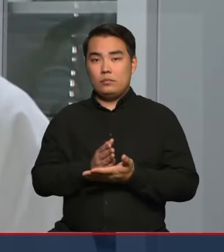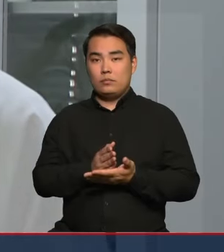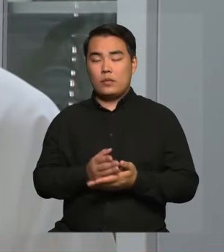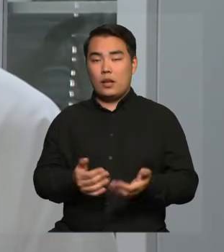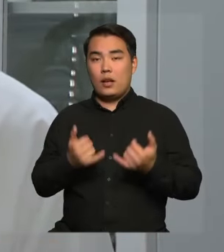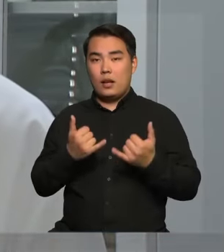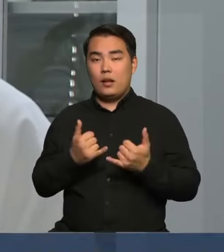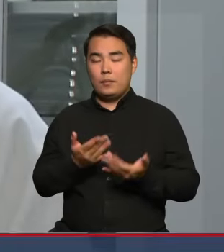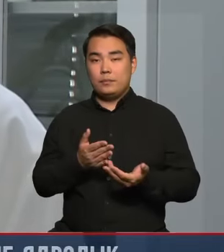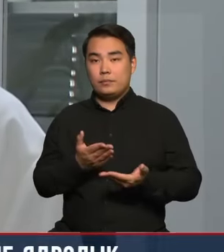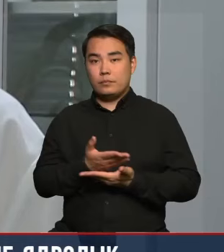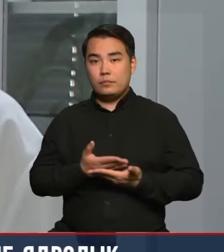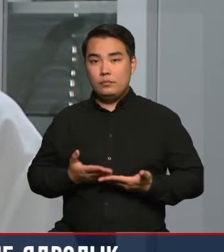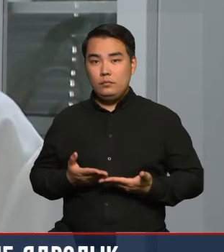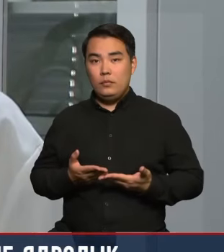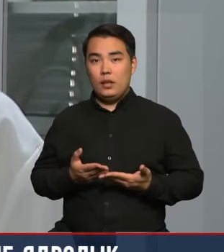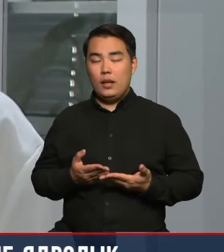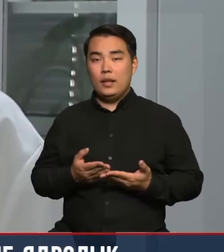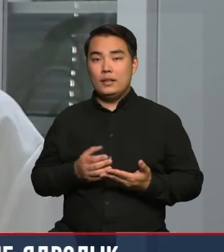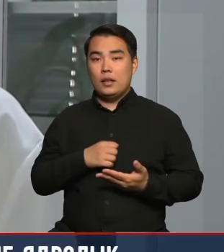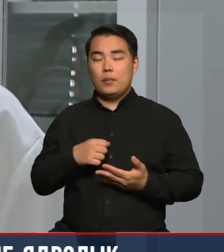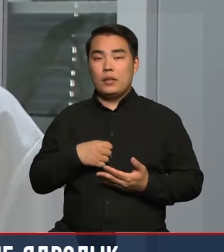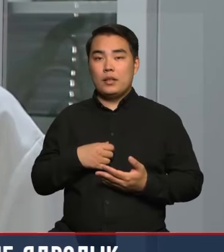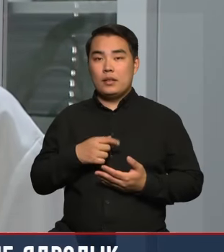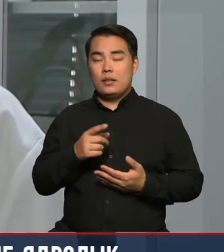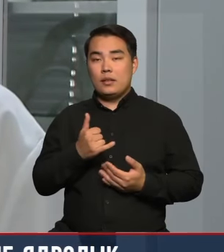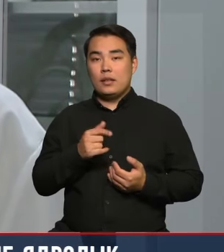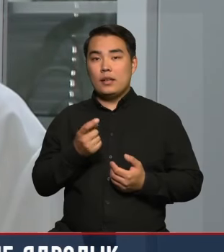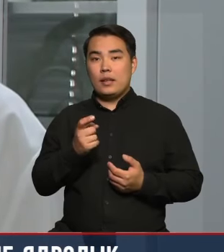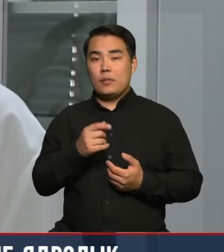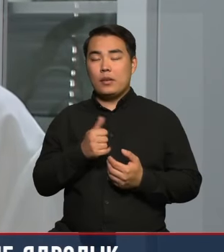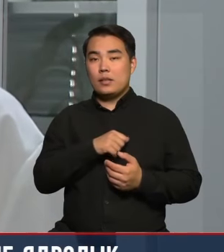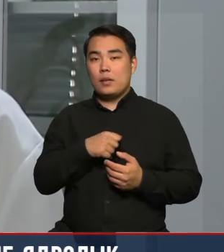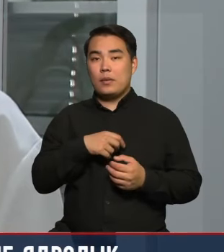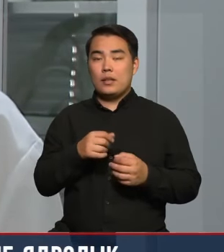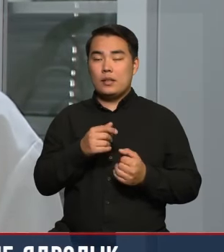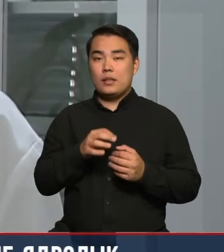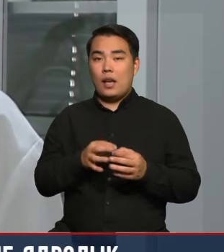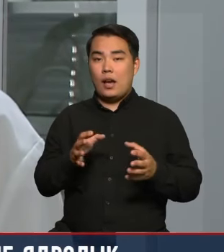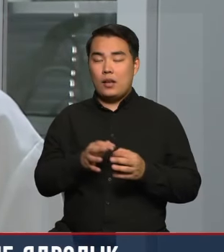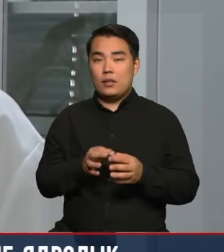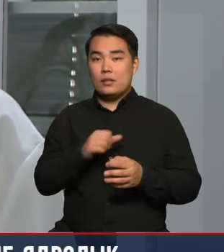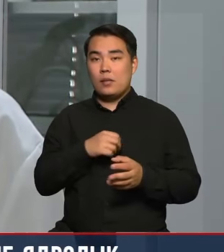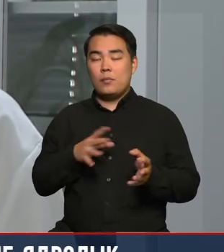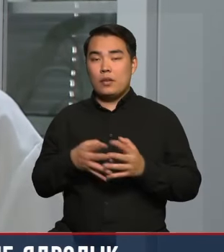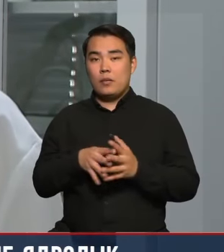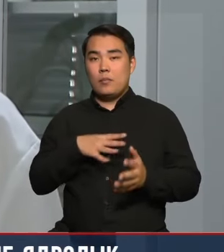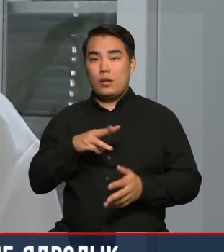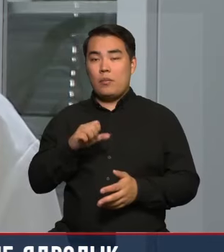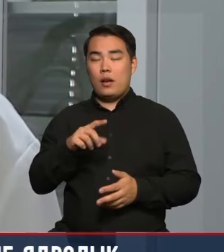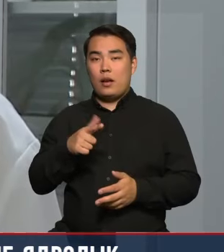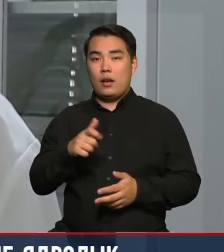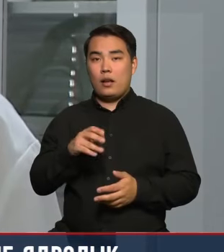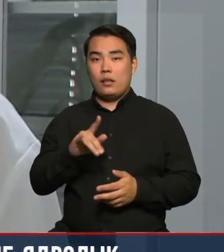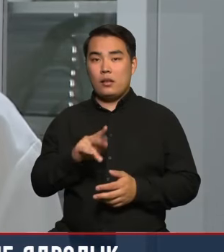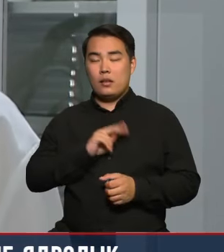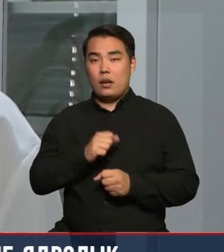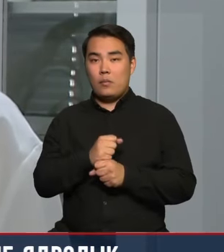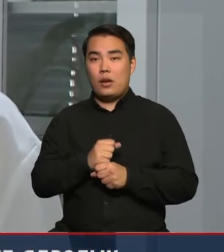Қазір біз ядролық физика институтымен бірге жаңа ғылыми проект бастадық. МАГАТЭ-нің қолдауымен жасалып